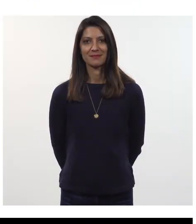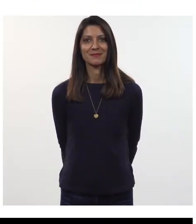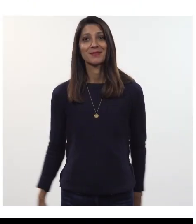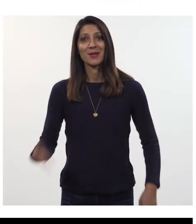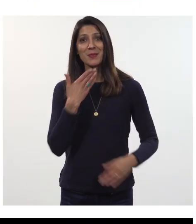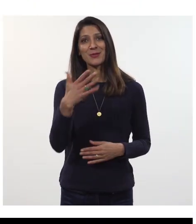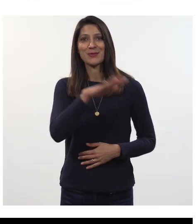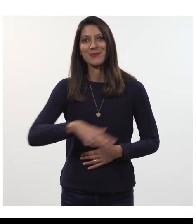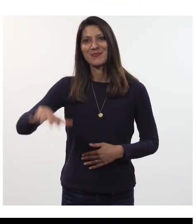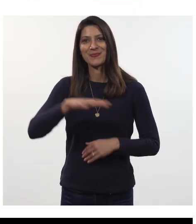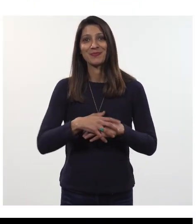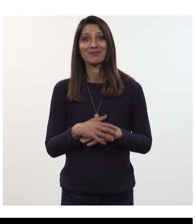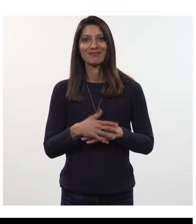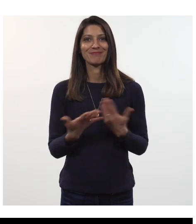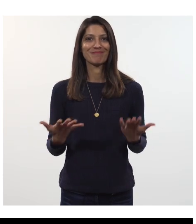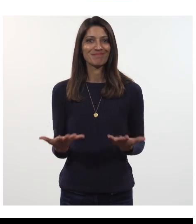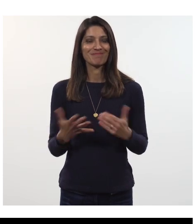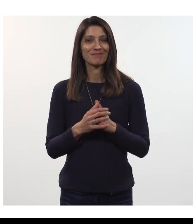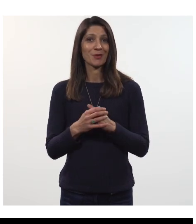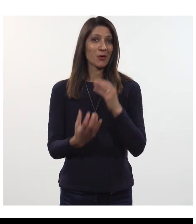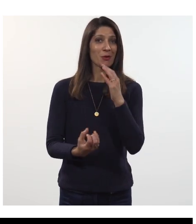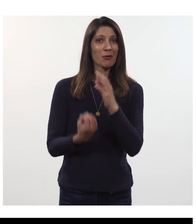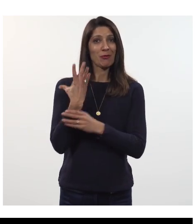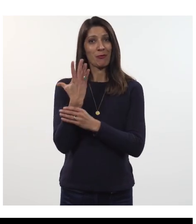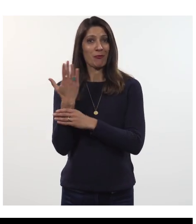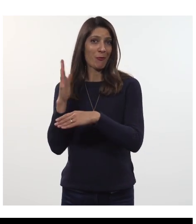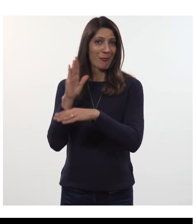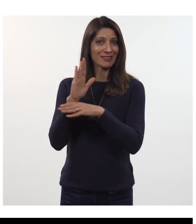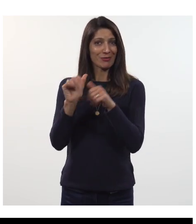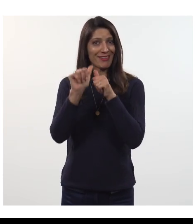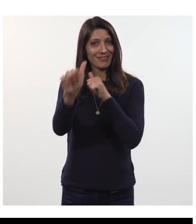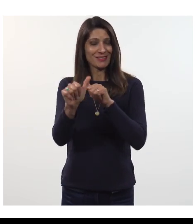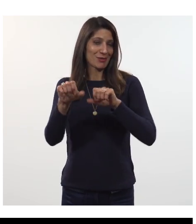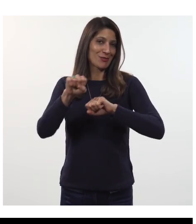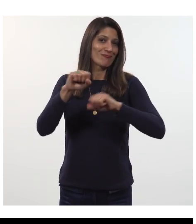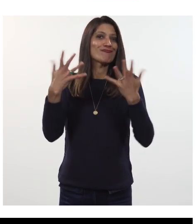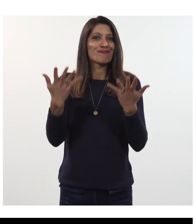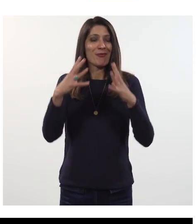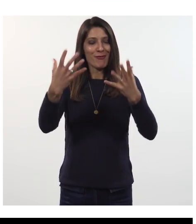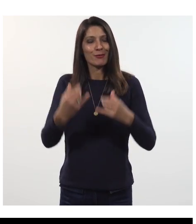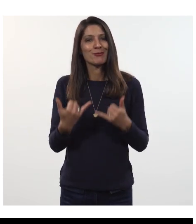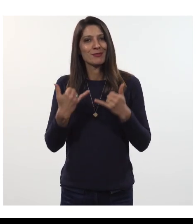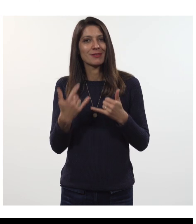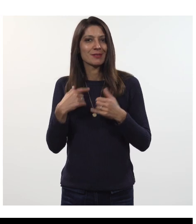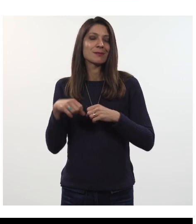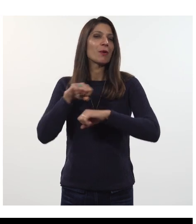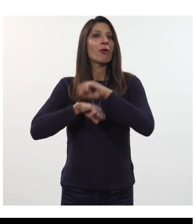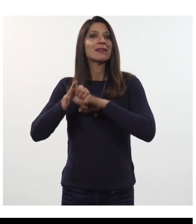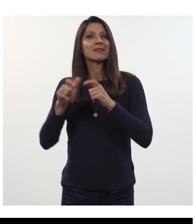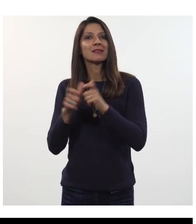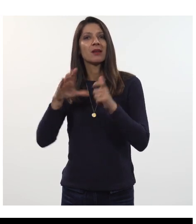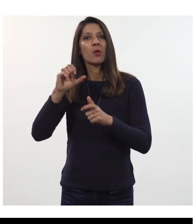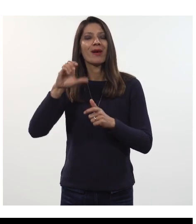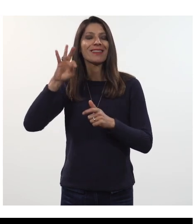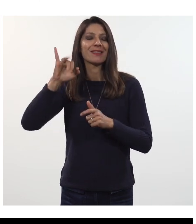Bonjour à tous et bienvenue à ce nouveau webinaire organisé par Coactis Santé consacré à la dénutrition en pleine semaine nationale de